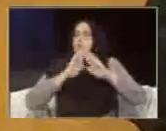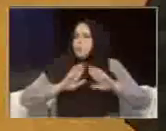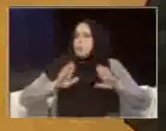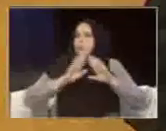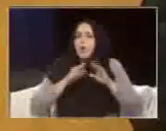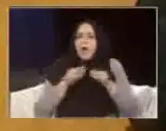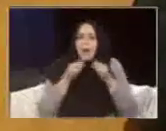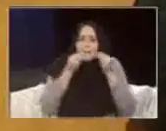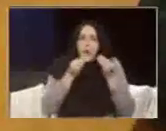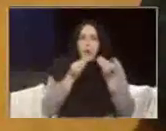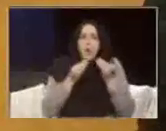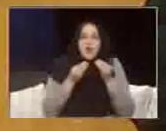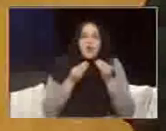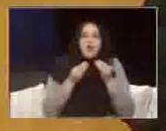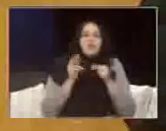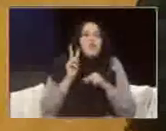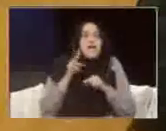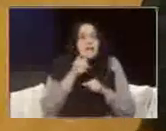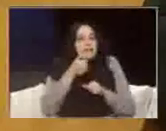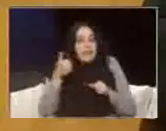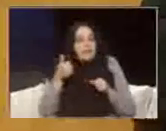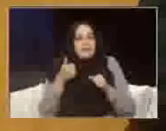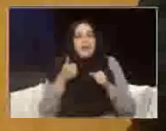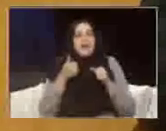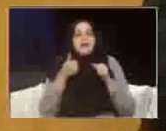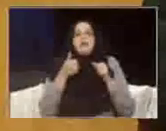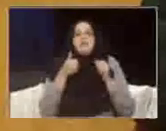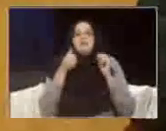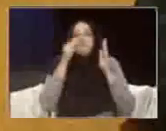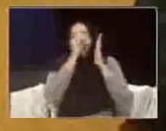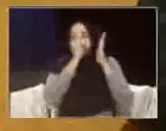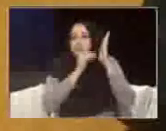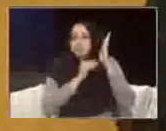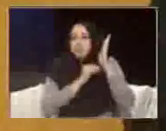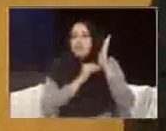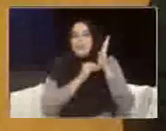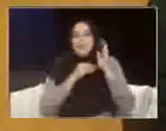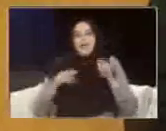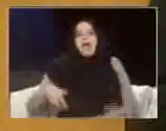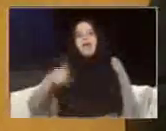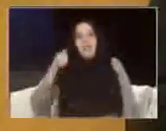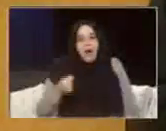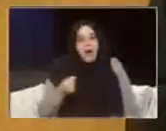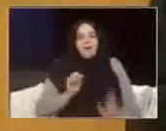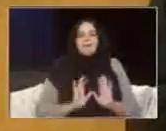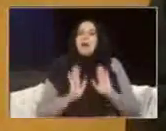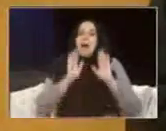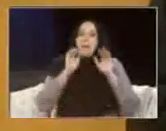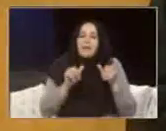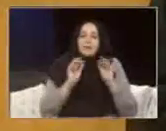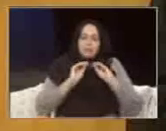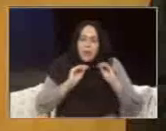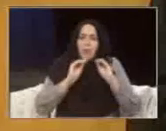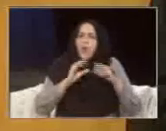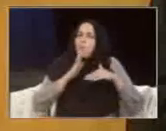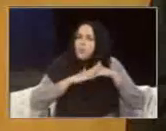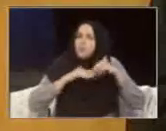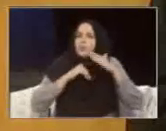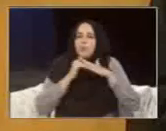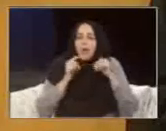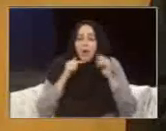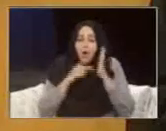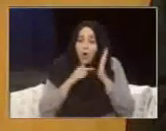نعلمه الشهادتين، نعلمه أركان الإيمان أو أركان العقيدة، ثم بعد ذلك يأتي بعد ذلك